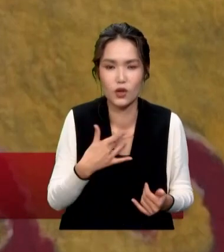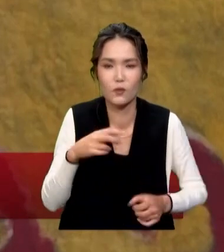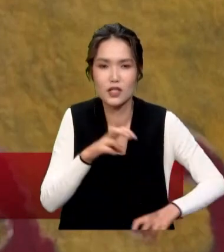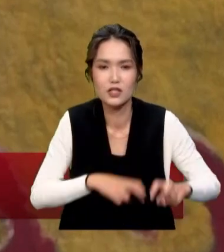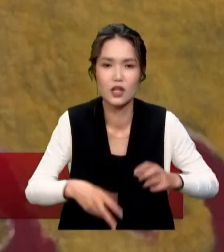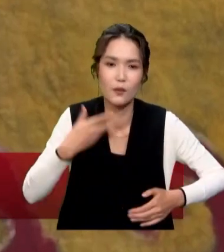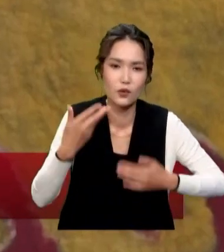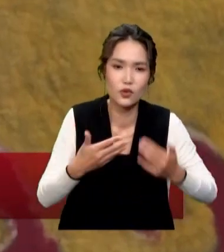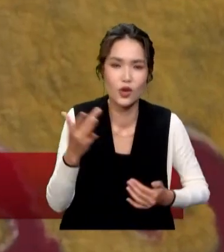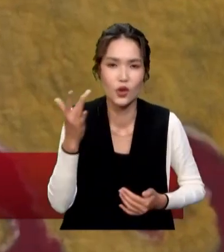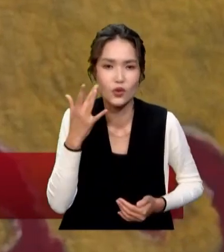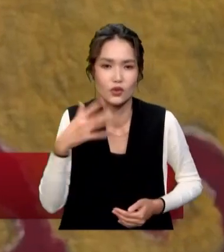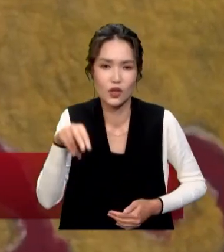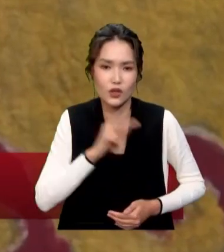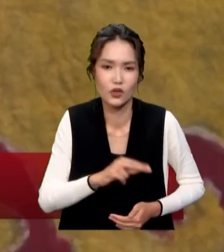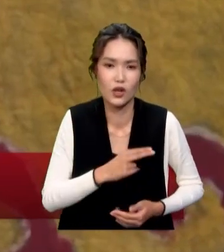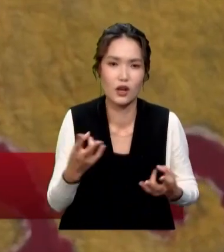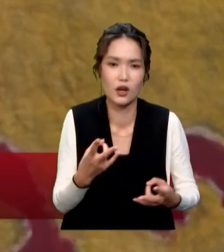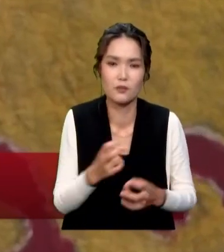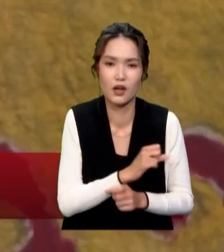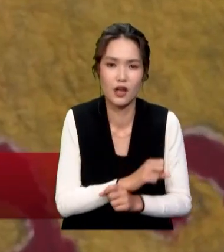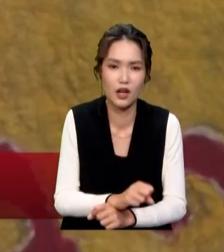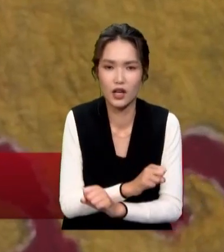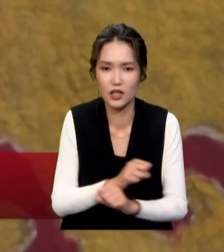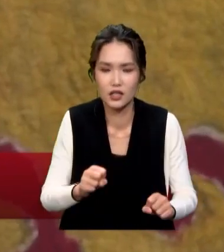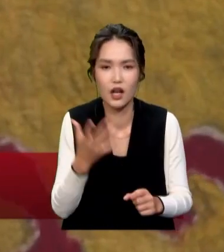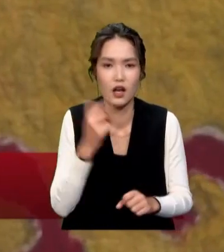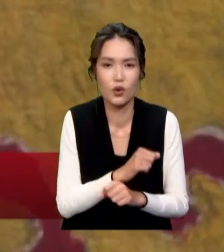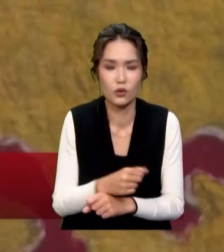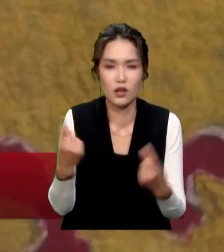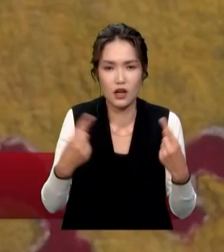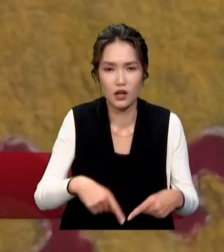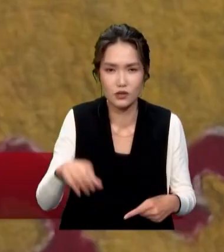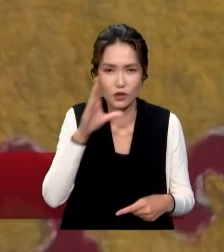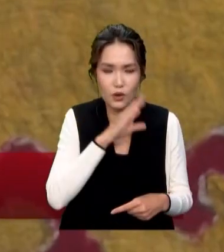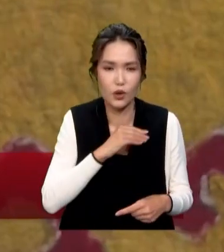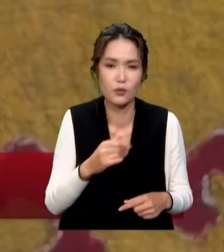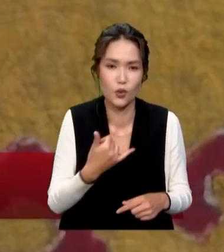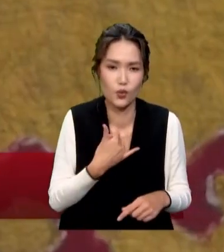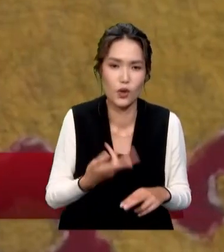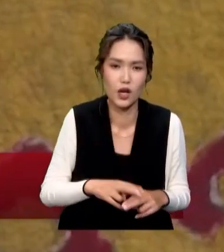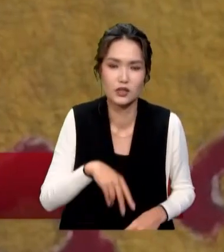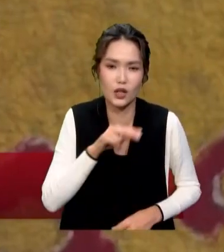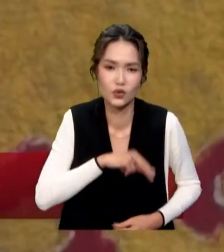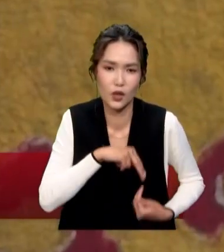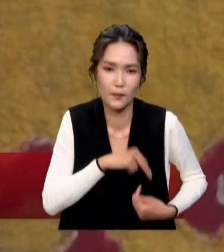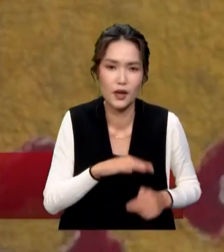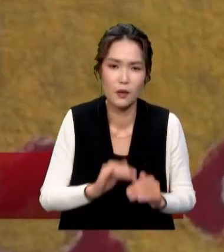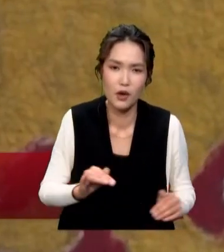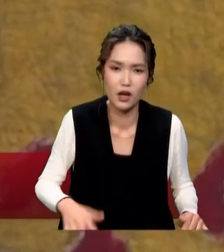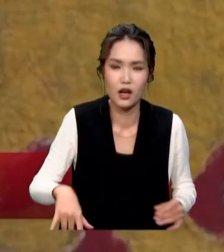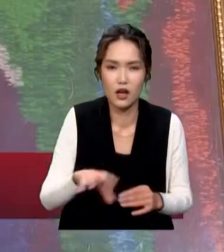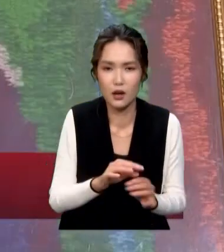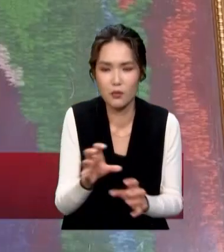үстіндеміз ғой. Үнемі жұмыс жасауымыз керек, тоқтамауымыз керек. Тоқтасақ ол болмай қалады. Бізде осы еңбегімізбен бала-шағамызды бағып